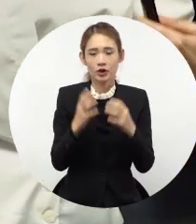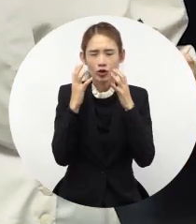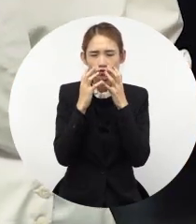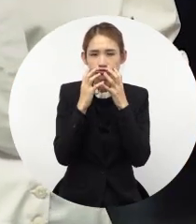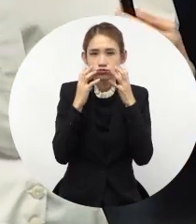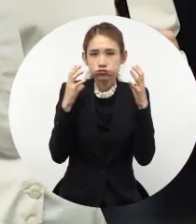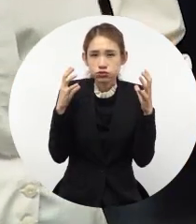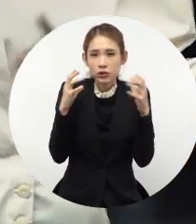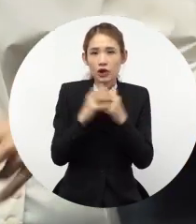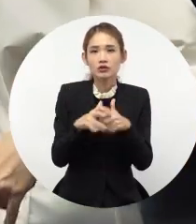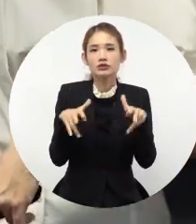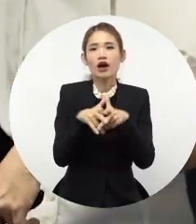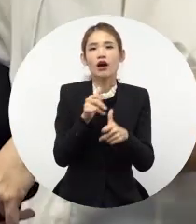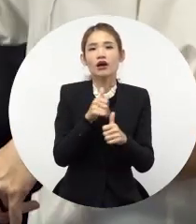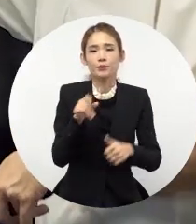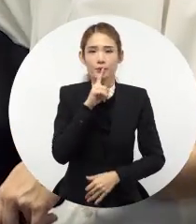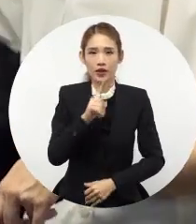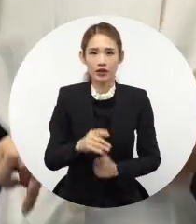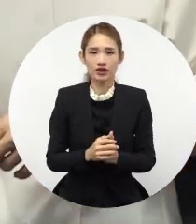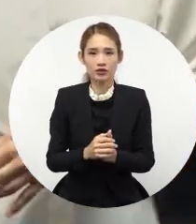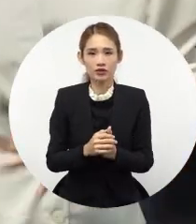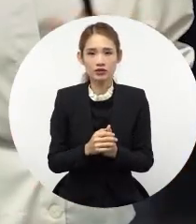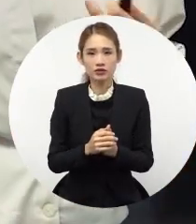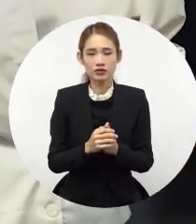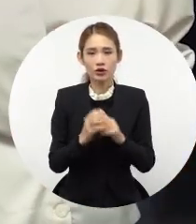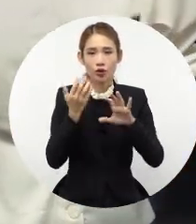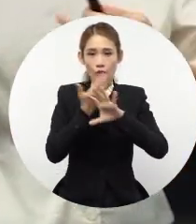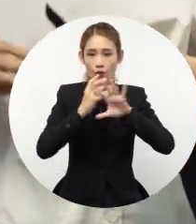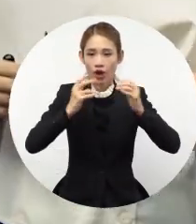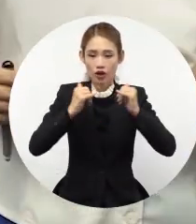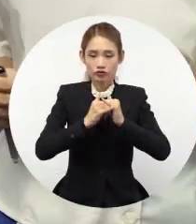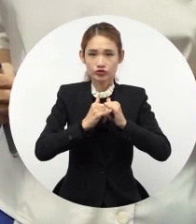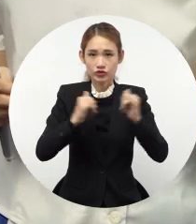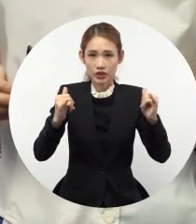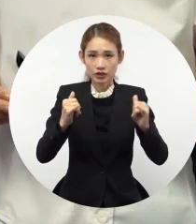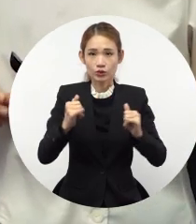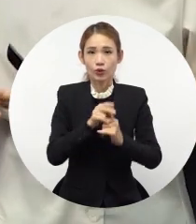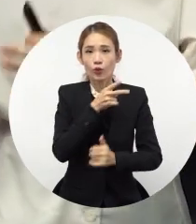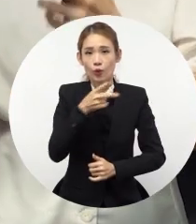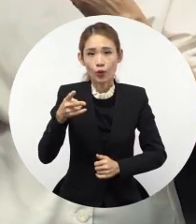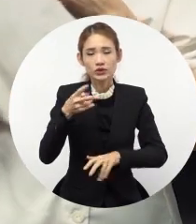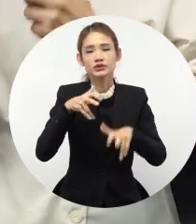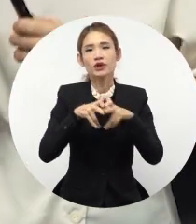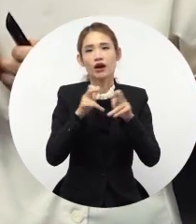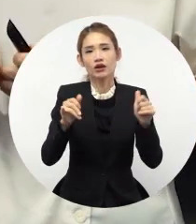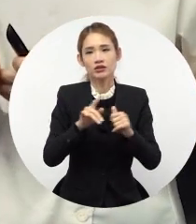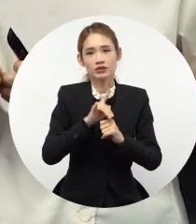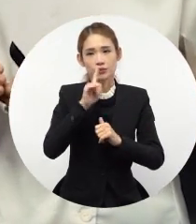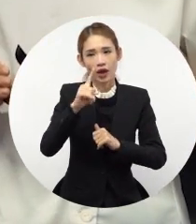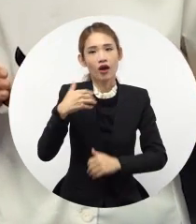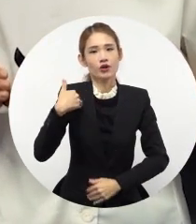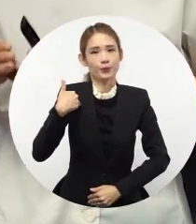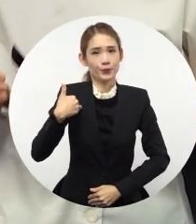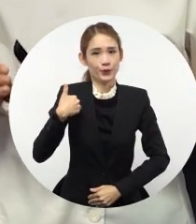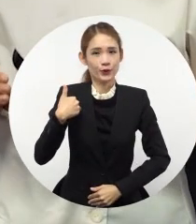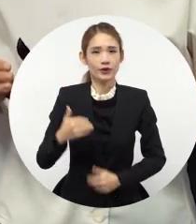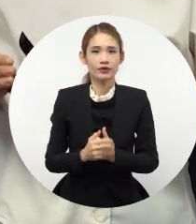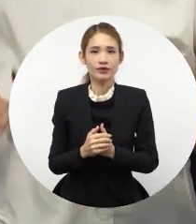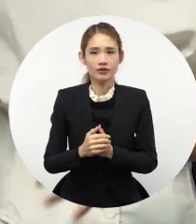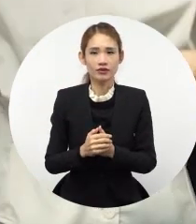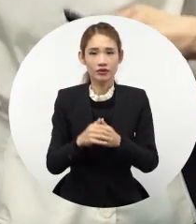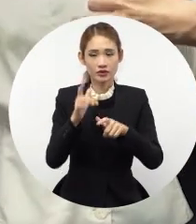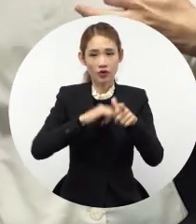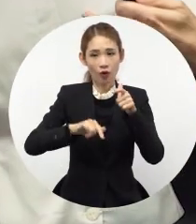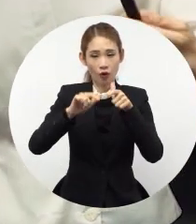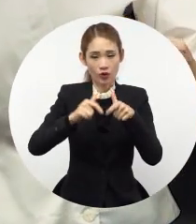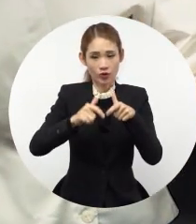비만인도 장애인이라고 할 수 있고요. 이민자도 장애인이라고 할 수 있게 되는 날이 올지도 모르겠어요. 점점